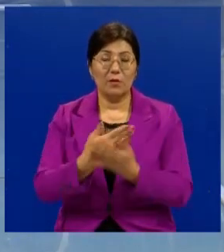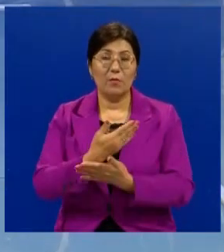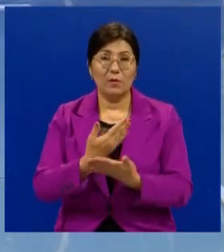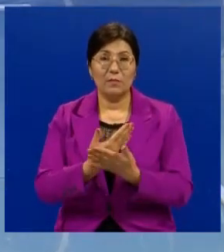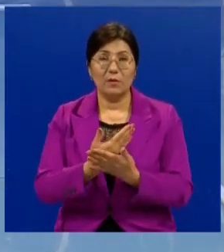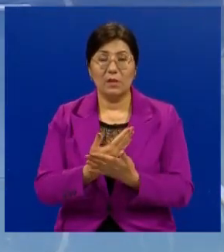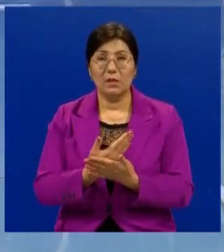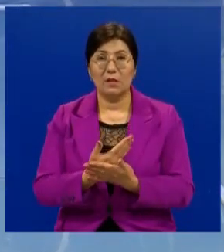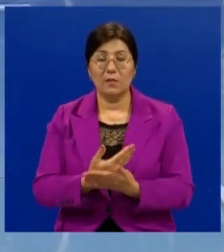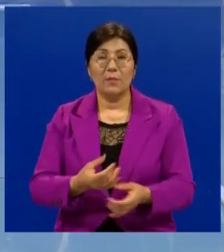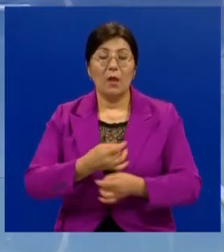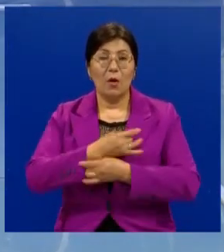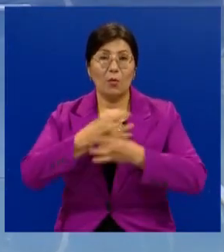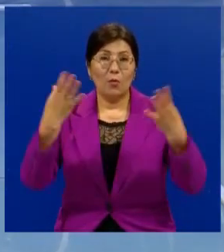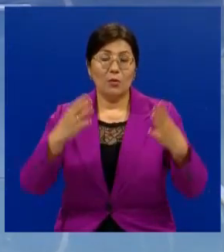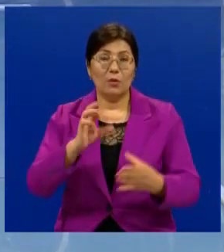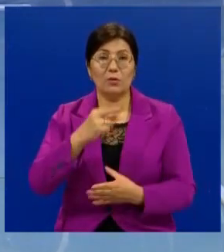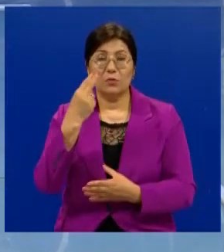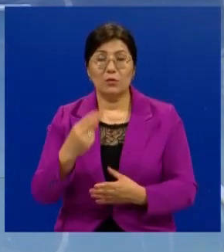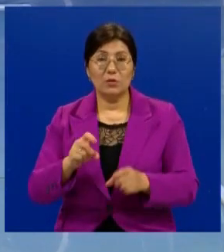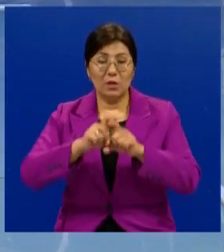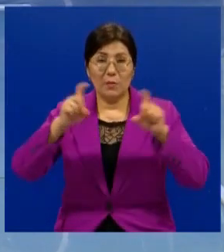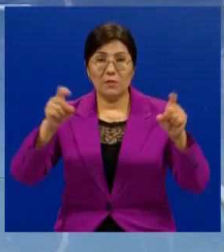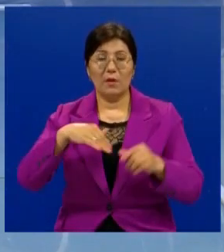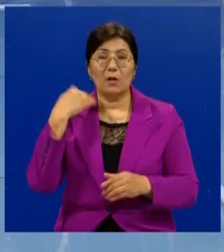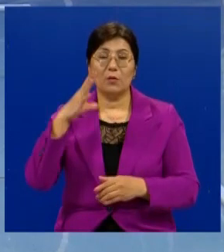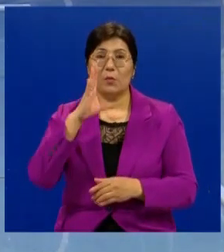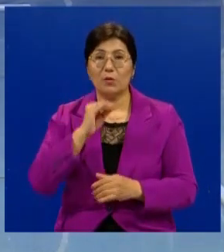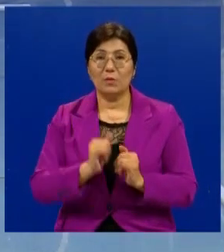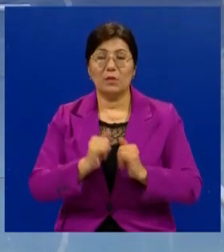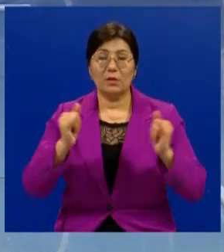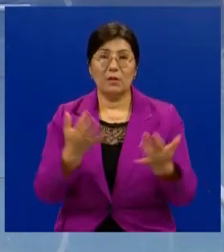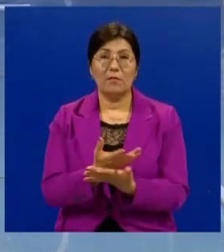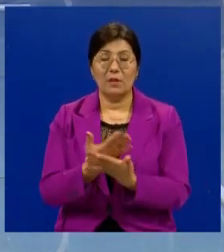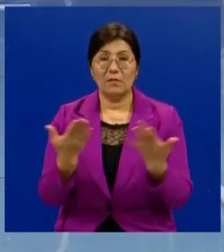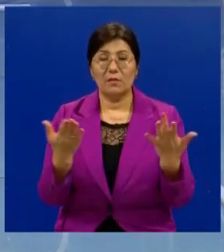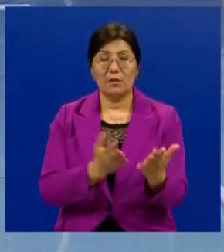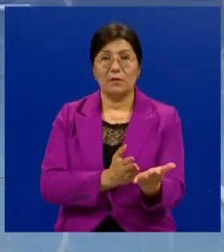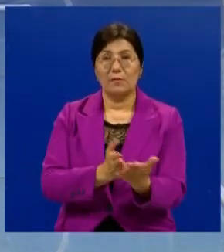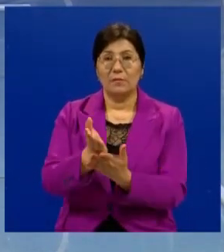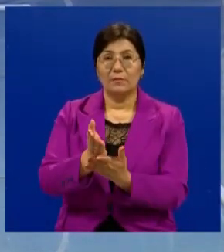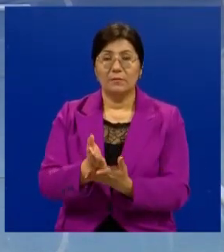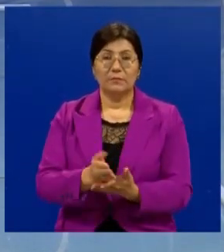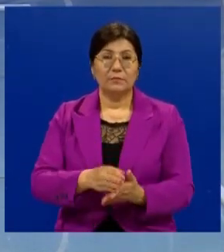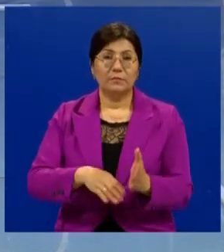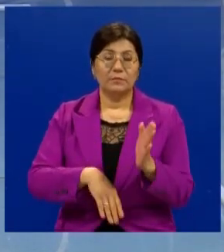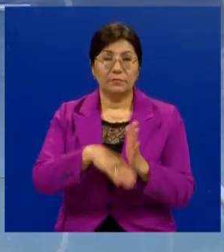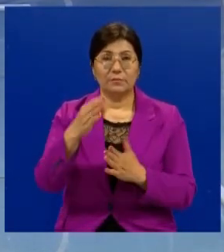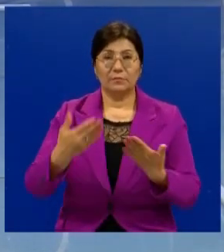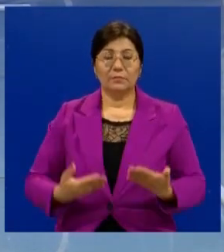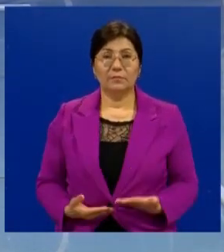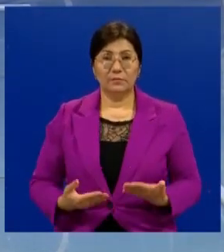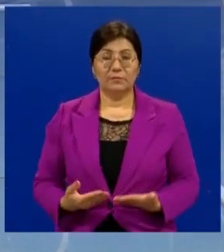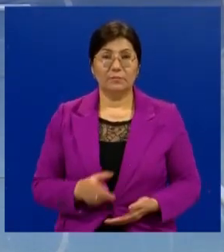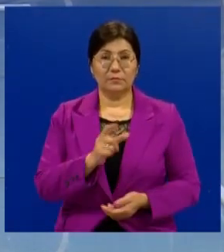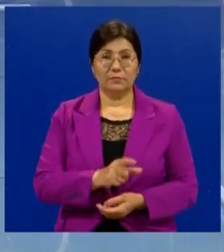социальных, промышленных, культурных объектов. Актобе успешно развивается в самых различных направлениях. Улучшается качество